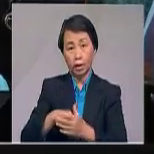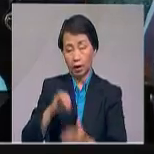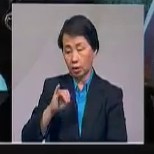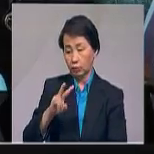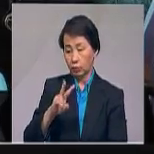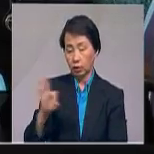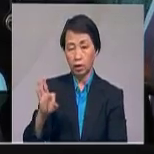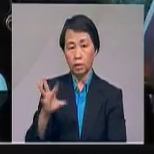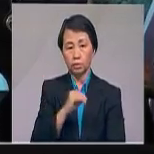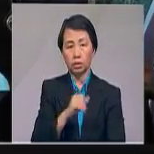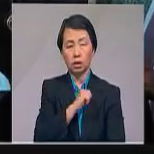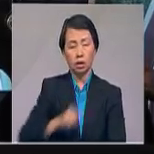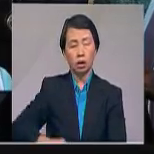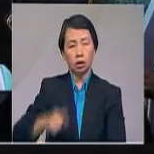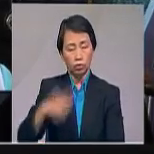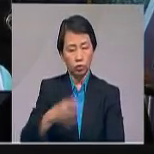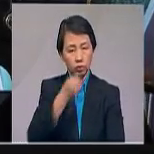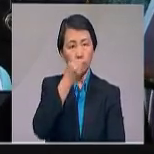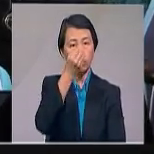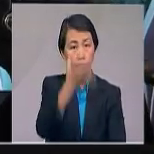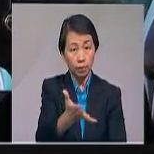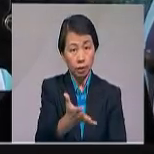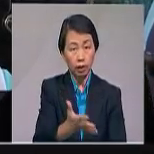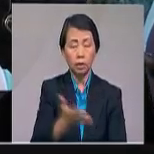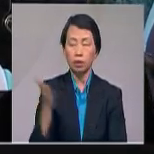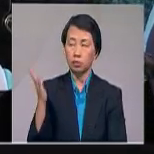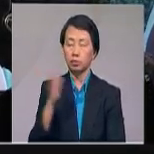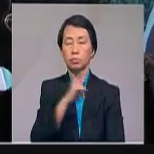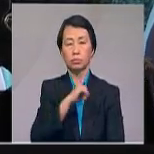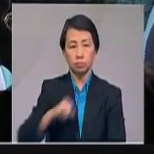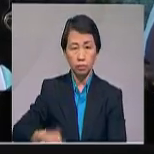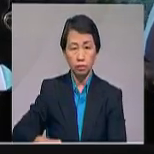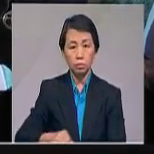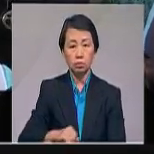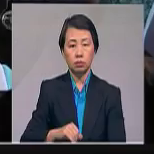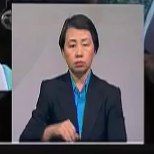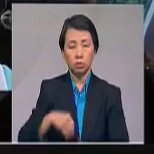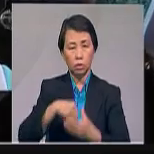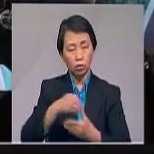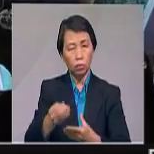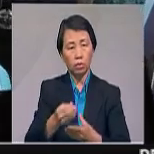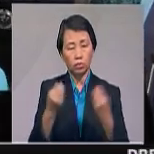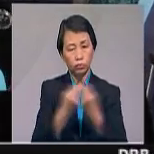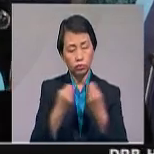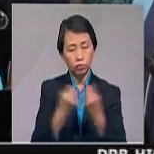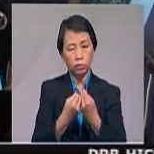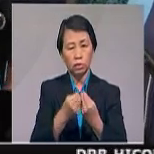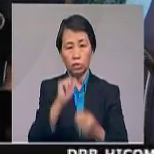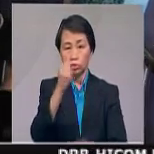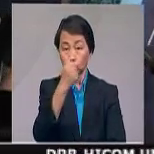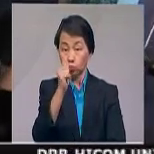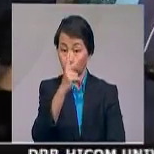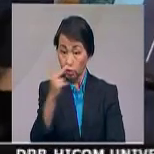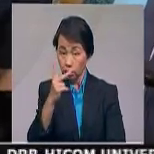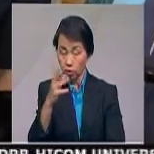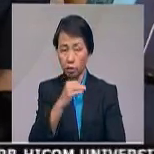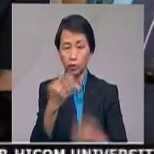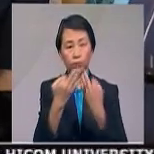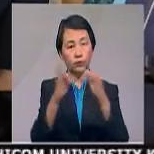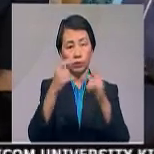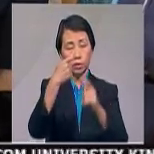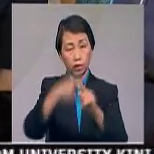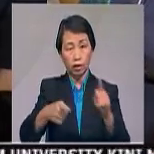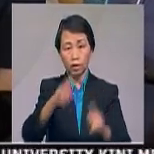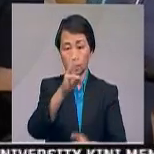Kemahiran Agong telah memberitahu kan, dia boleh keluarkan jumlah 10K dan pengecualian cukai